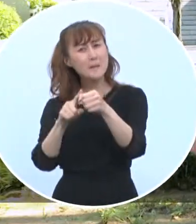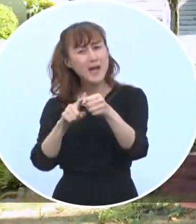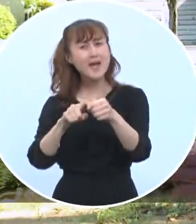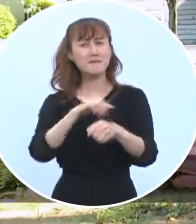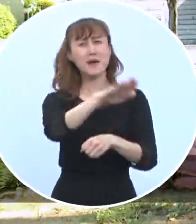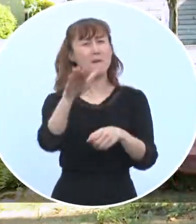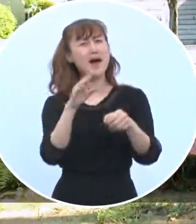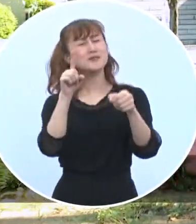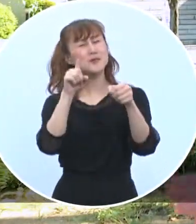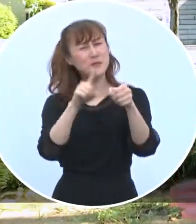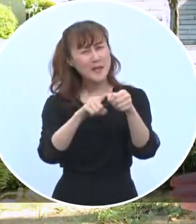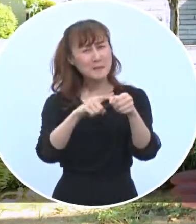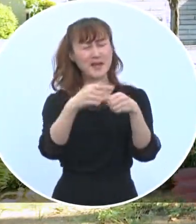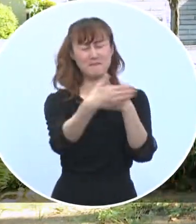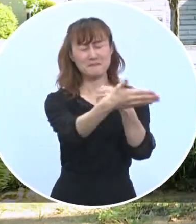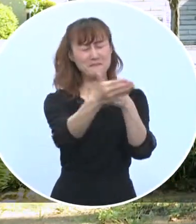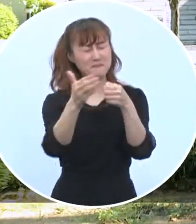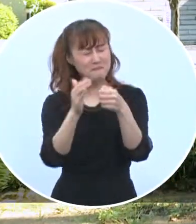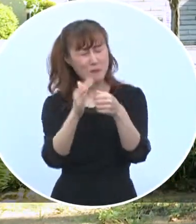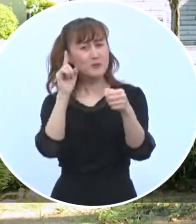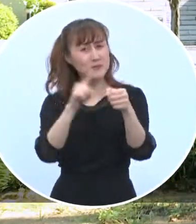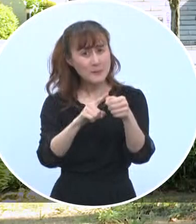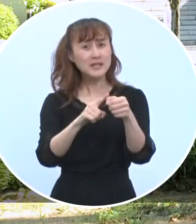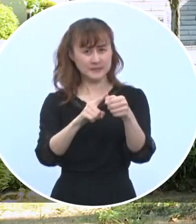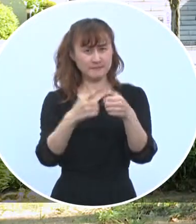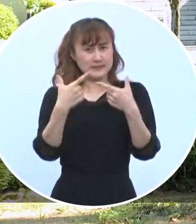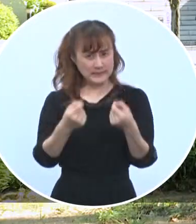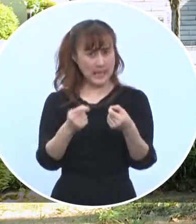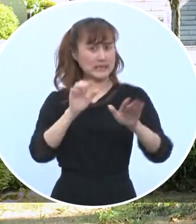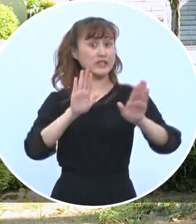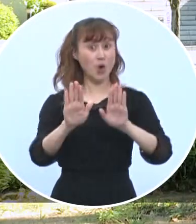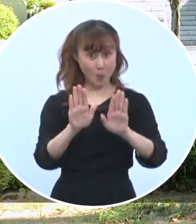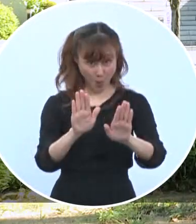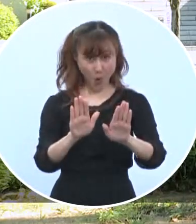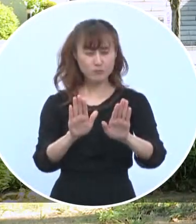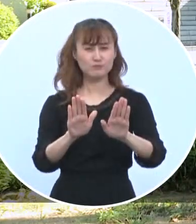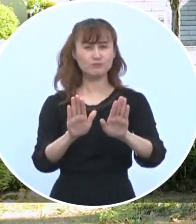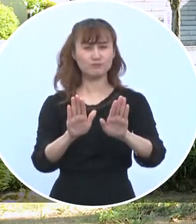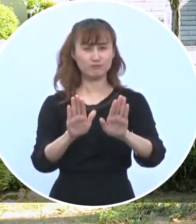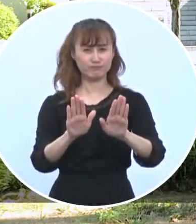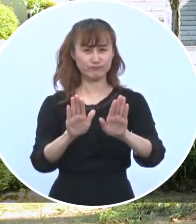して周りの人を守るために、みんなでしっかり予防していきましょう。